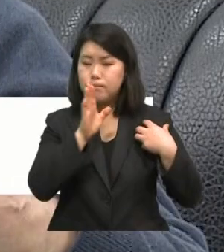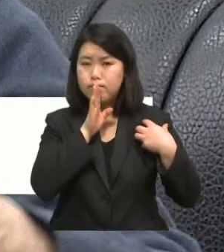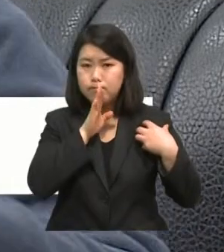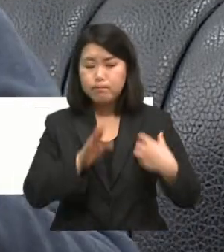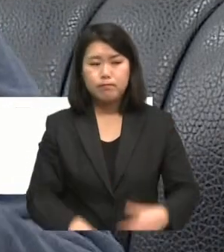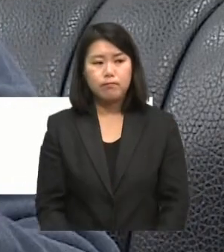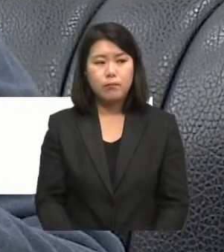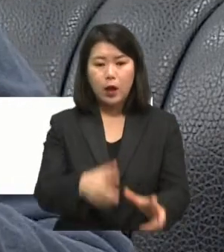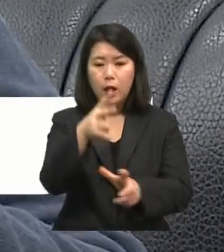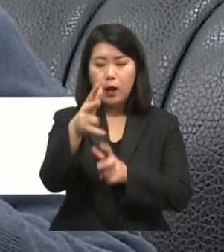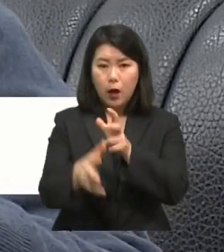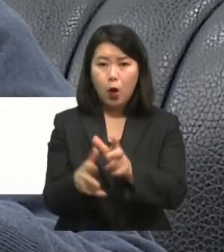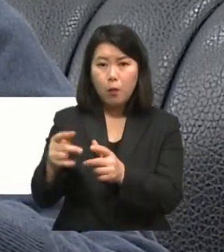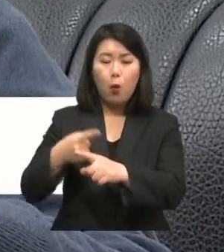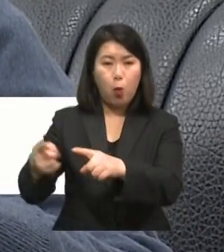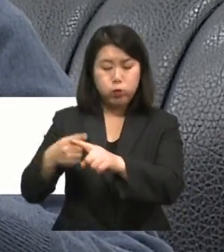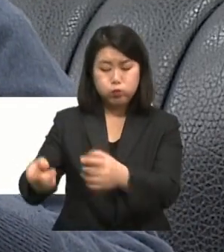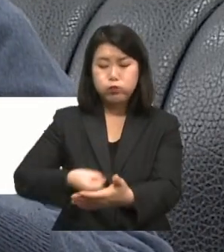거죠. 사업의 편성권.